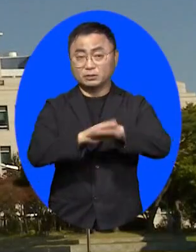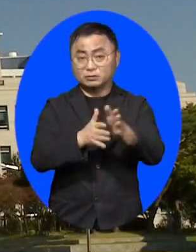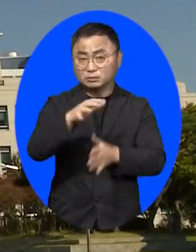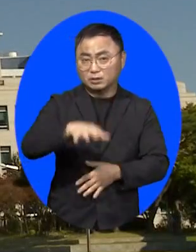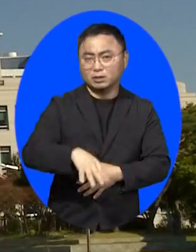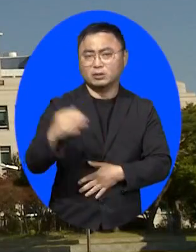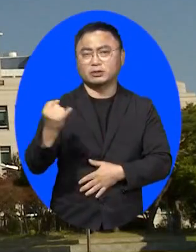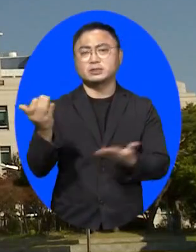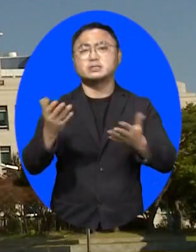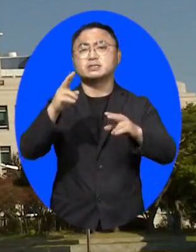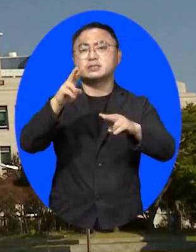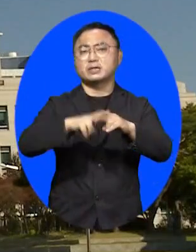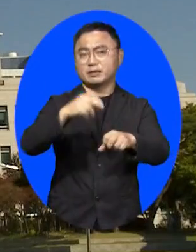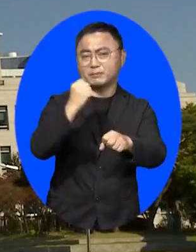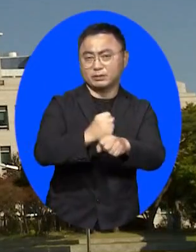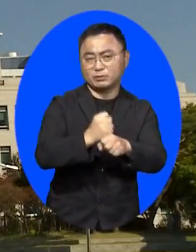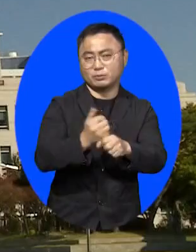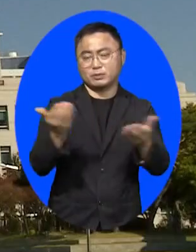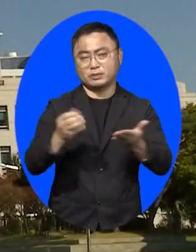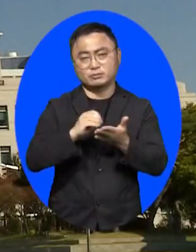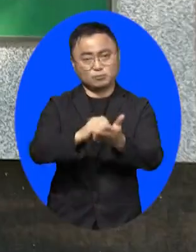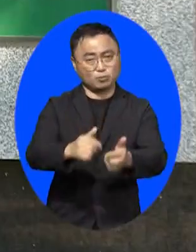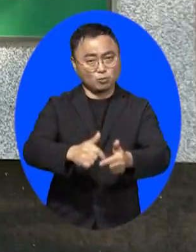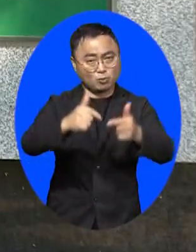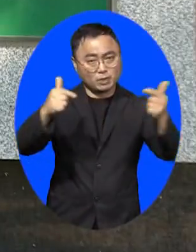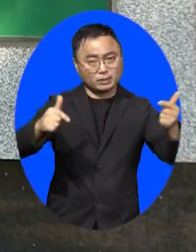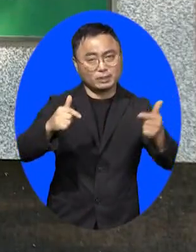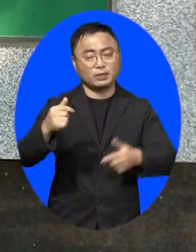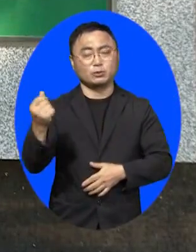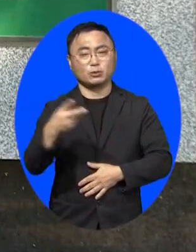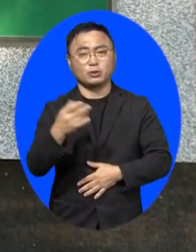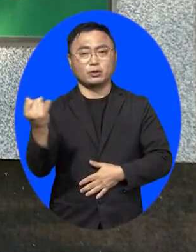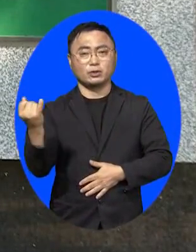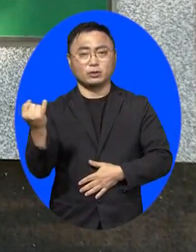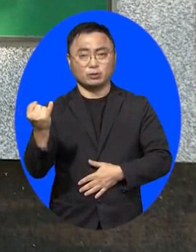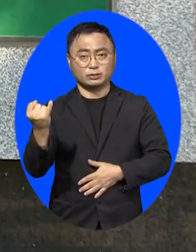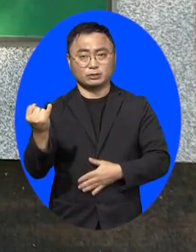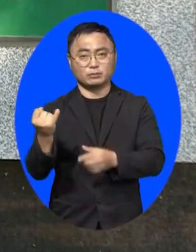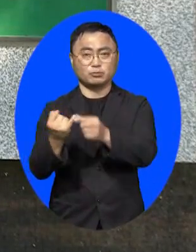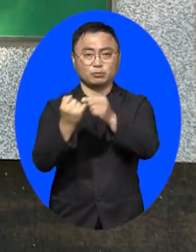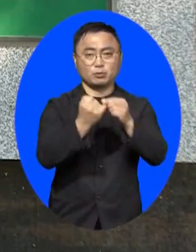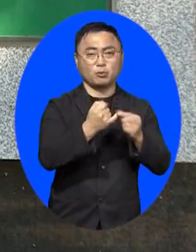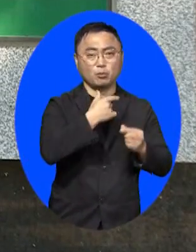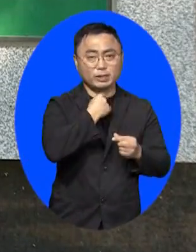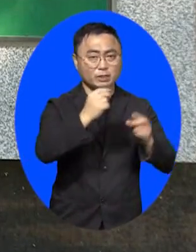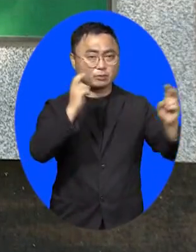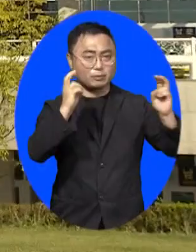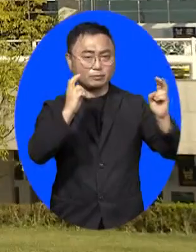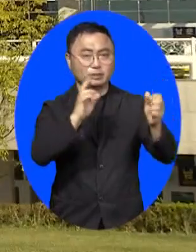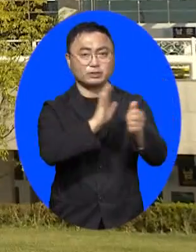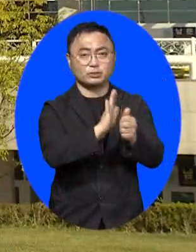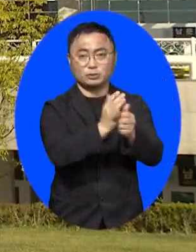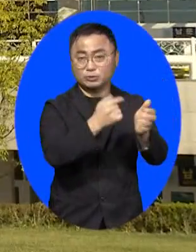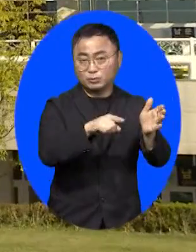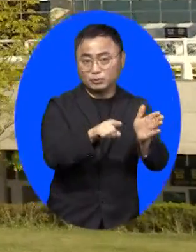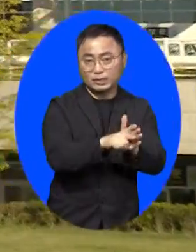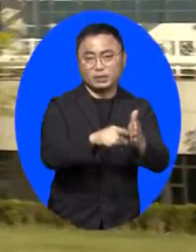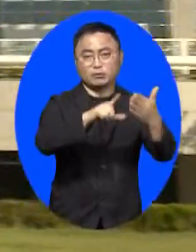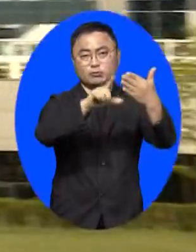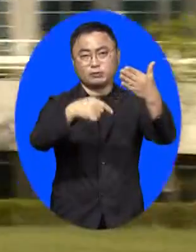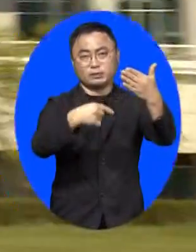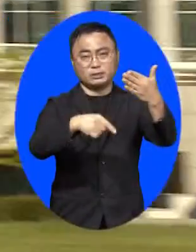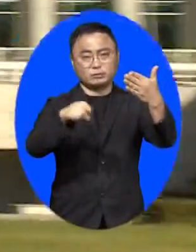대전시가 여성 일자리 창출과 취업 시장 확대 여성 구직자 채용을 희망하는 기업의 인재 채용 지원을 위해